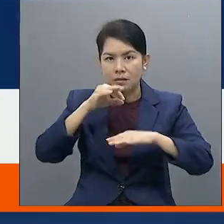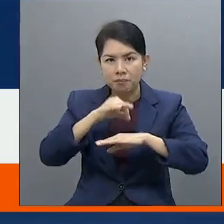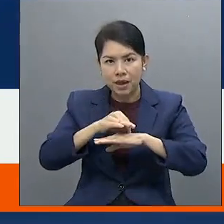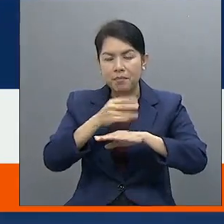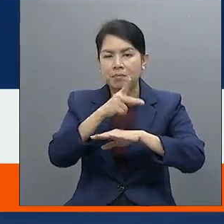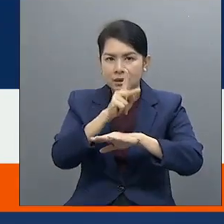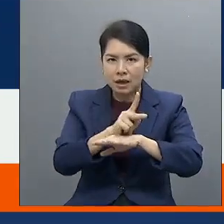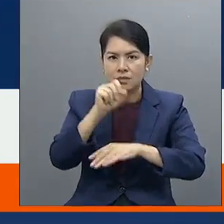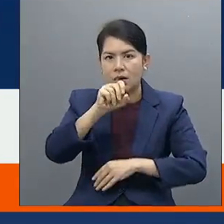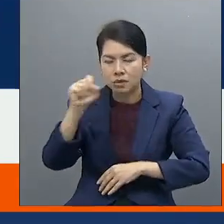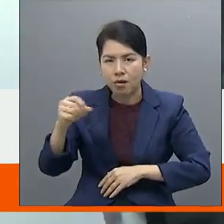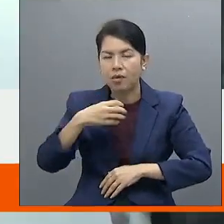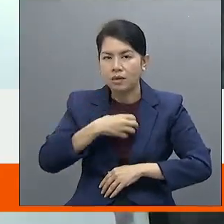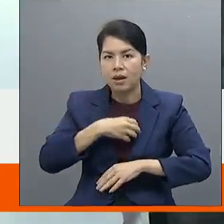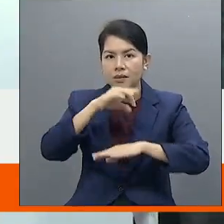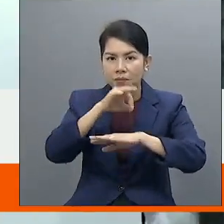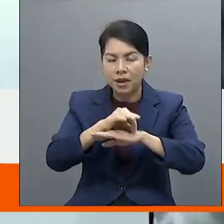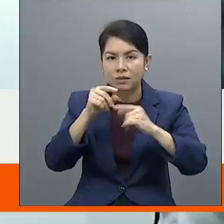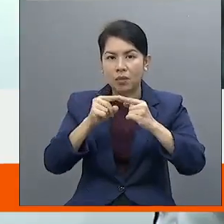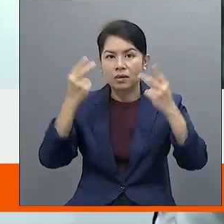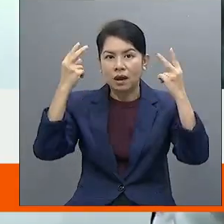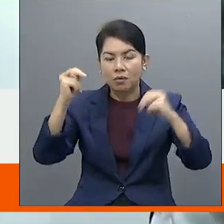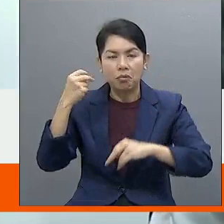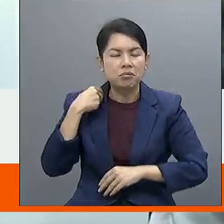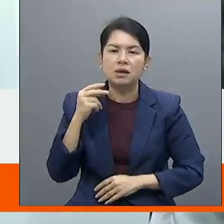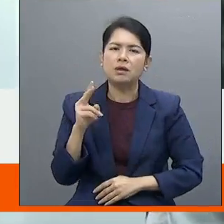ะครับถ้าเพราะฉะนั้นเนี่ยถ้าผมเป็นก้าวไกลเนี่ยนะ